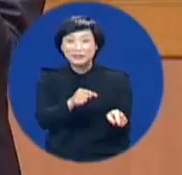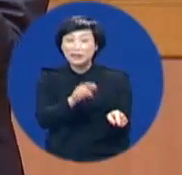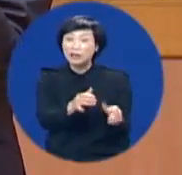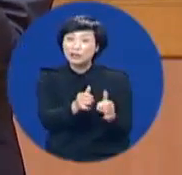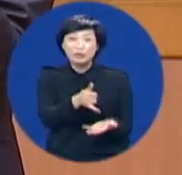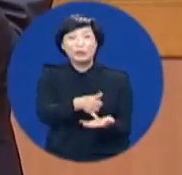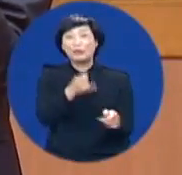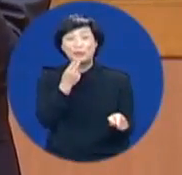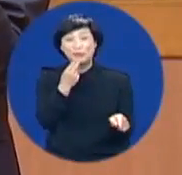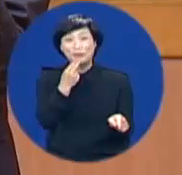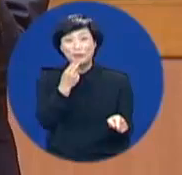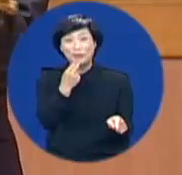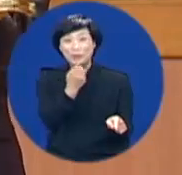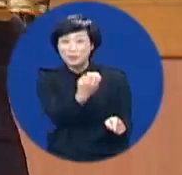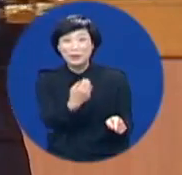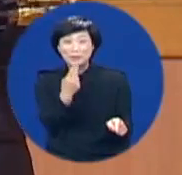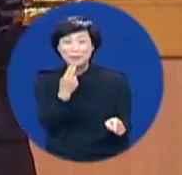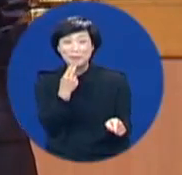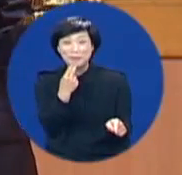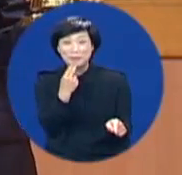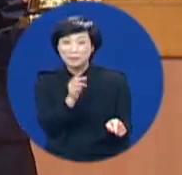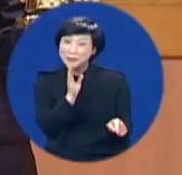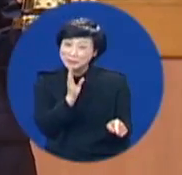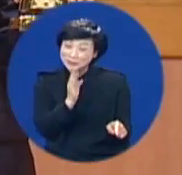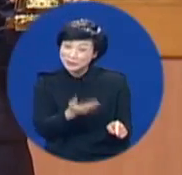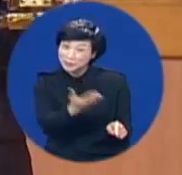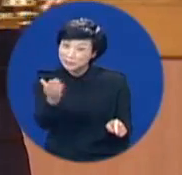인격이 없으니까 아무 대답을 못해요.